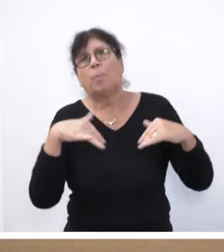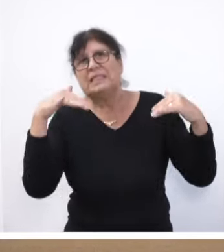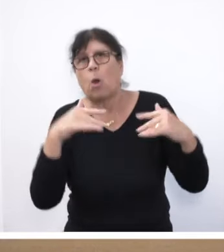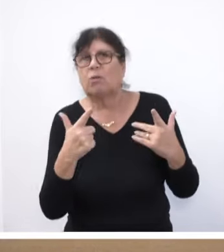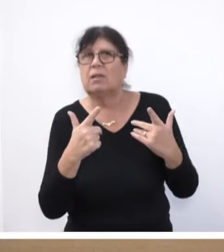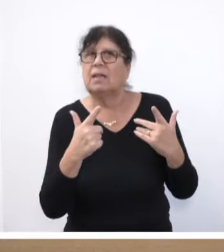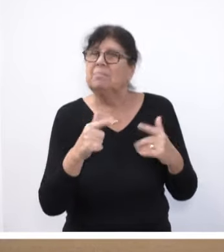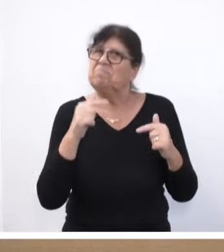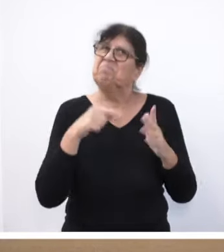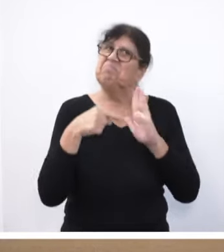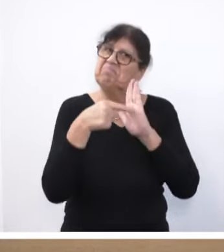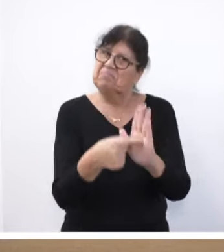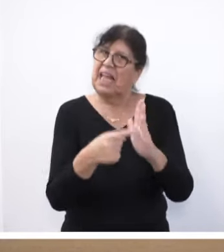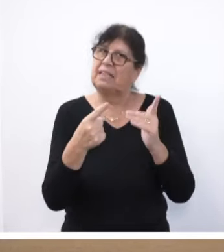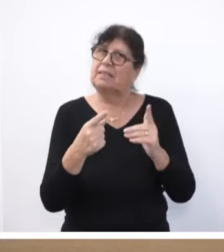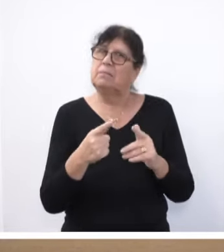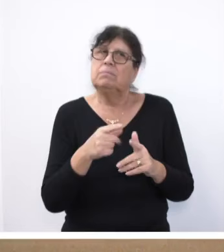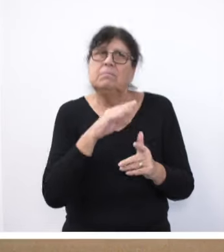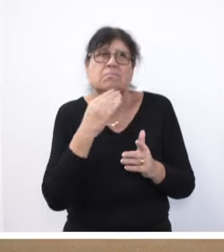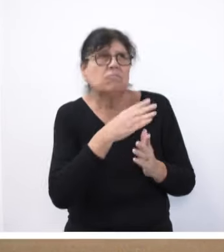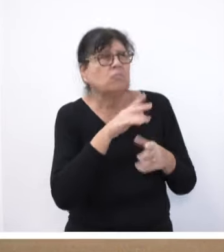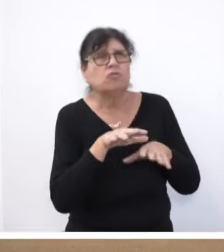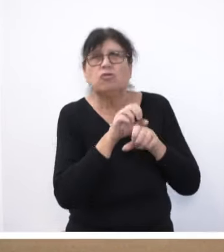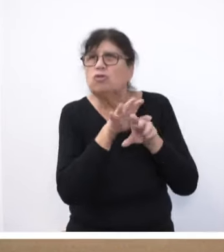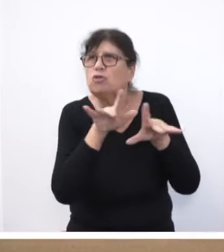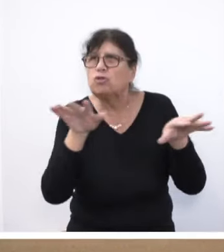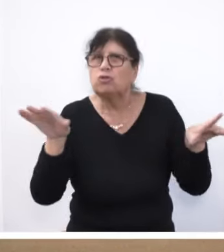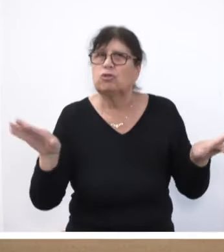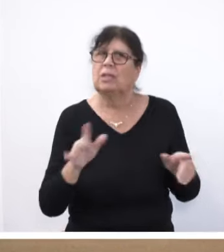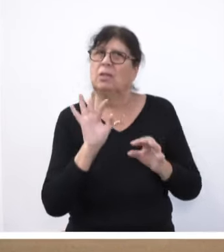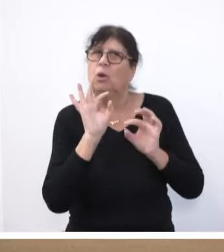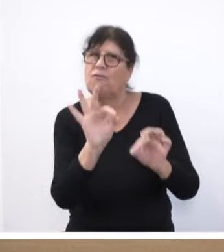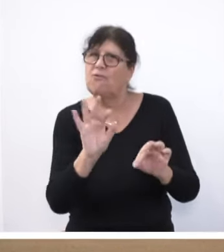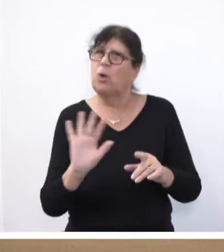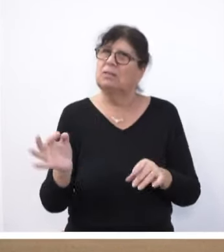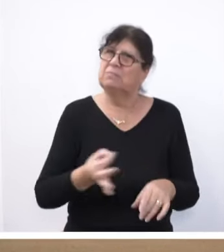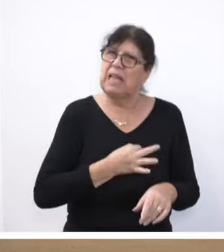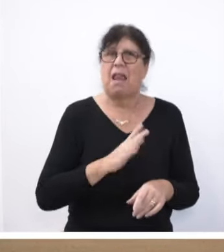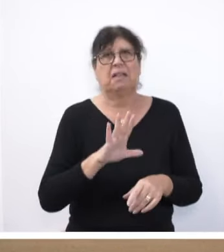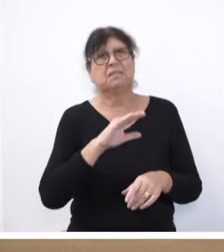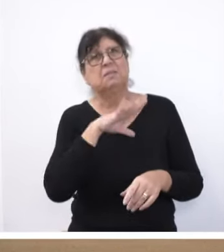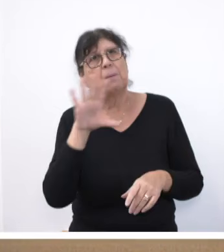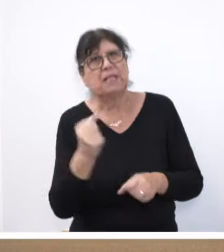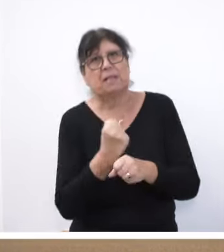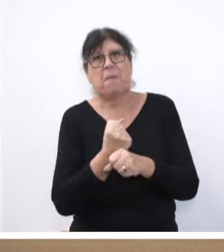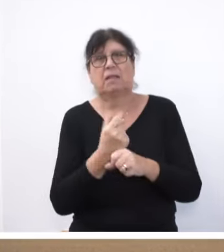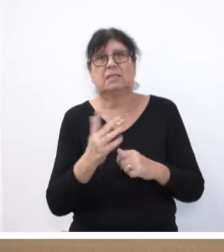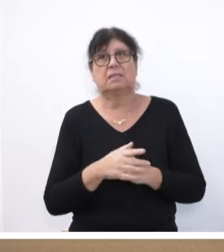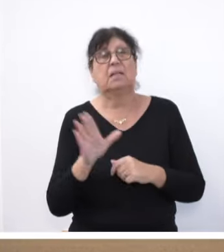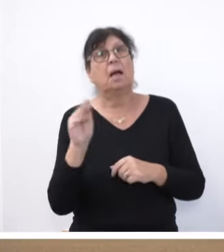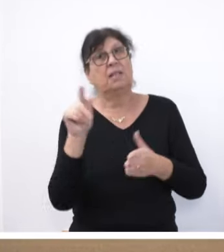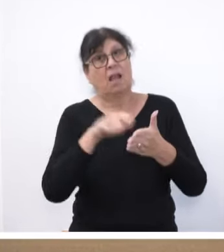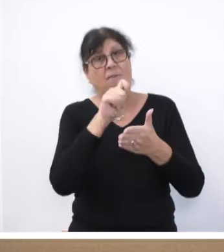Saarland zeigen, wie vielseitig Sie sich für die Anliegen des Saarlandes eingebracht haben. Mit Ihrer Wahl